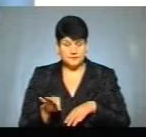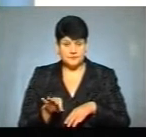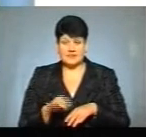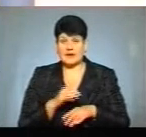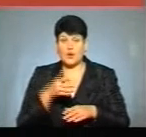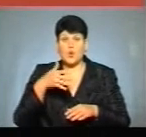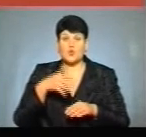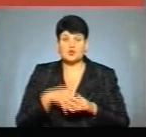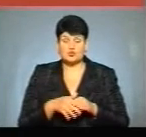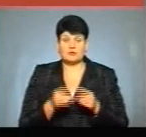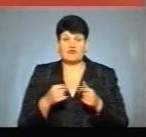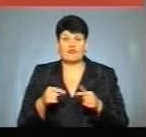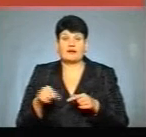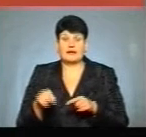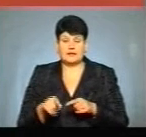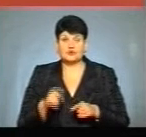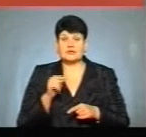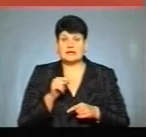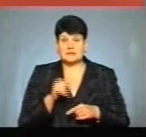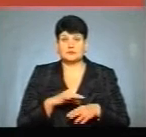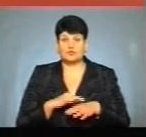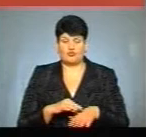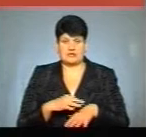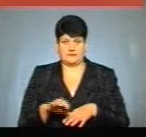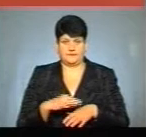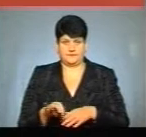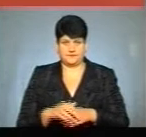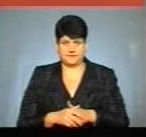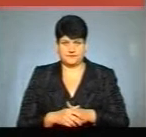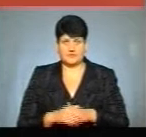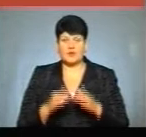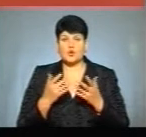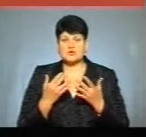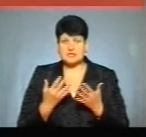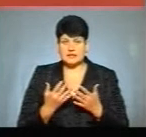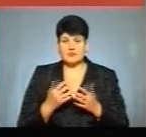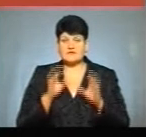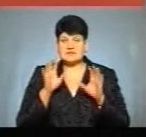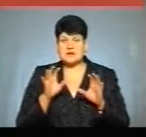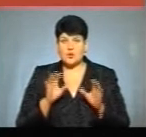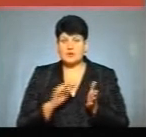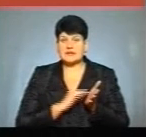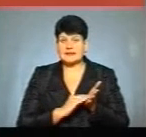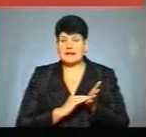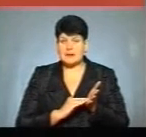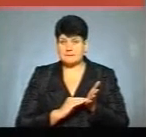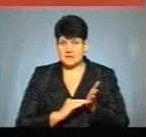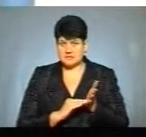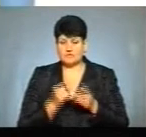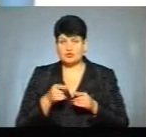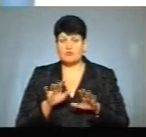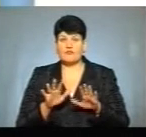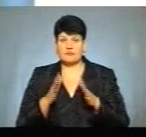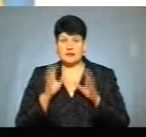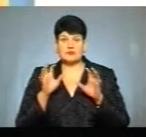розуміють різновиди і що над ними здійснюють насильницькі дії. Оскільки у законі прописано, і от в даному випадку